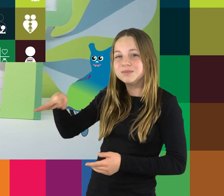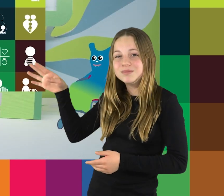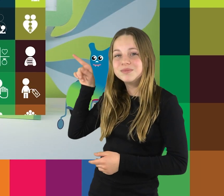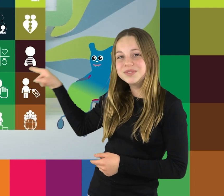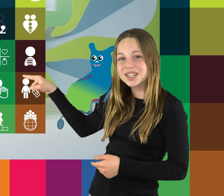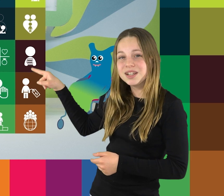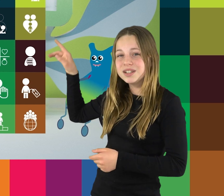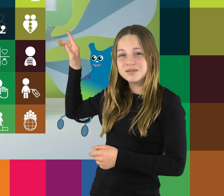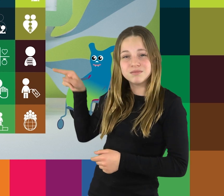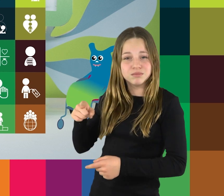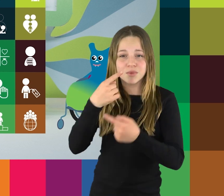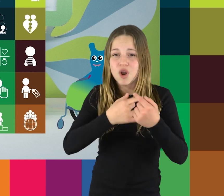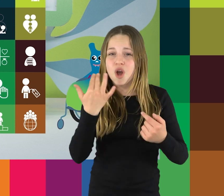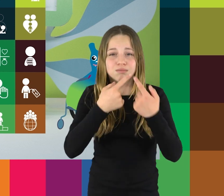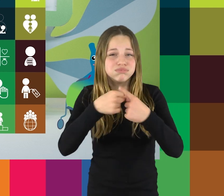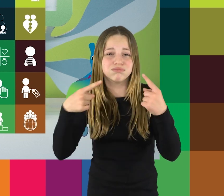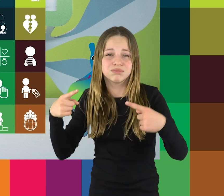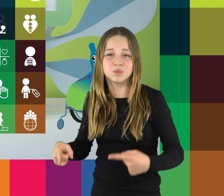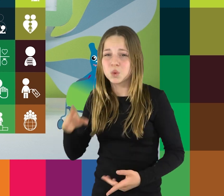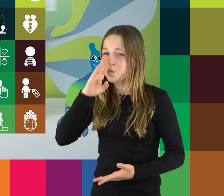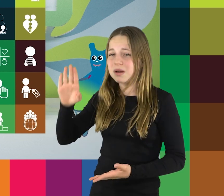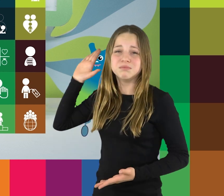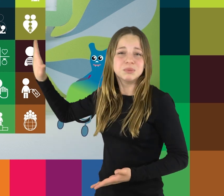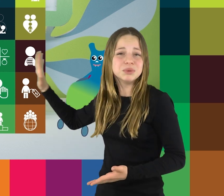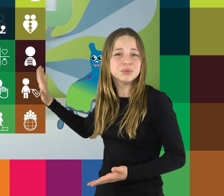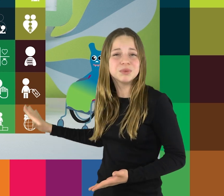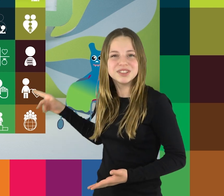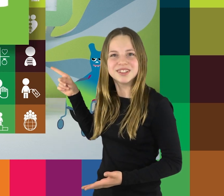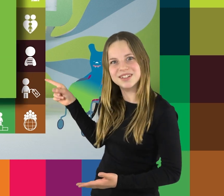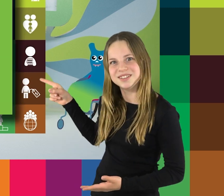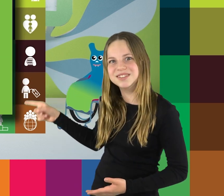jusqu'à maintenant. On a appris quelques-uns de nos droits.